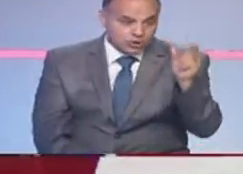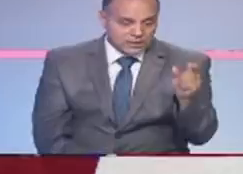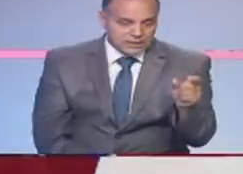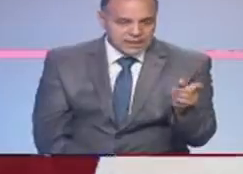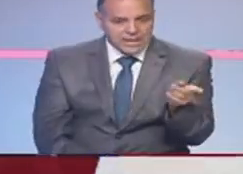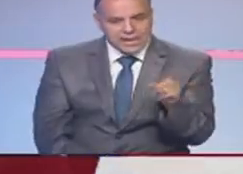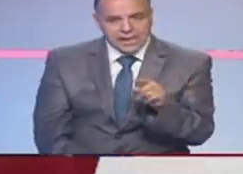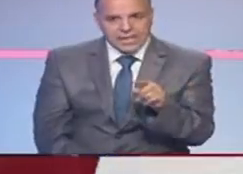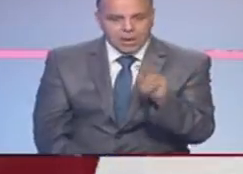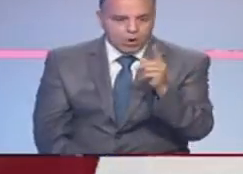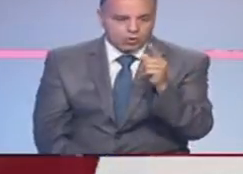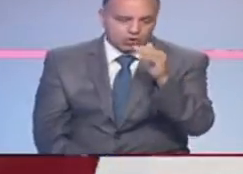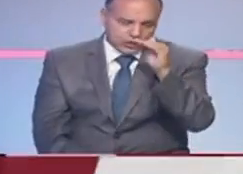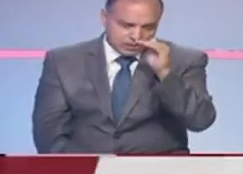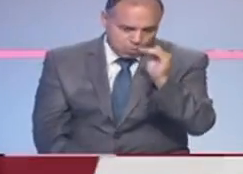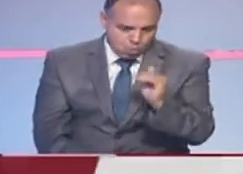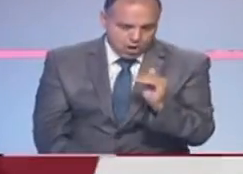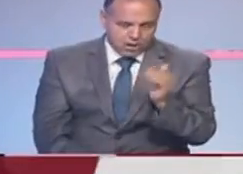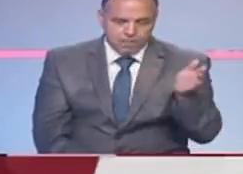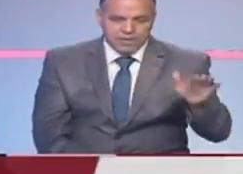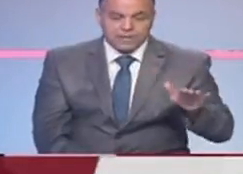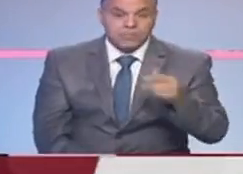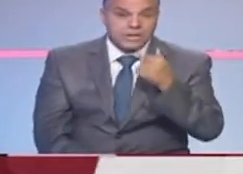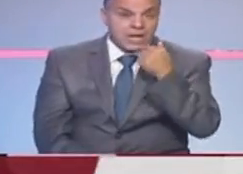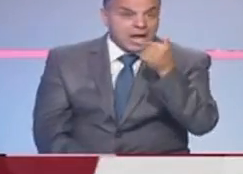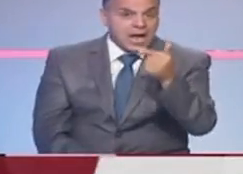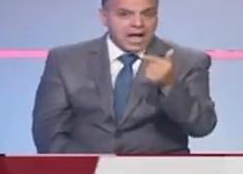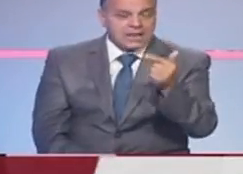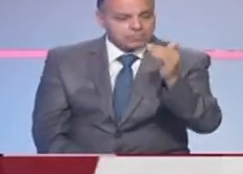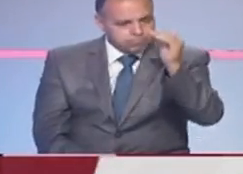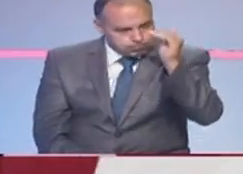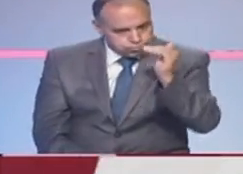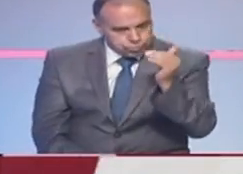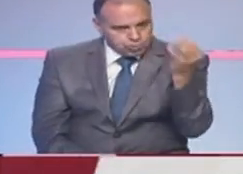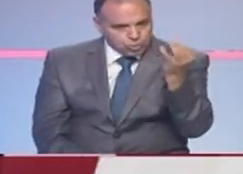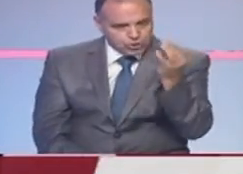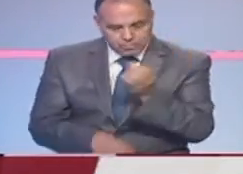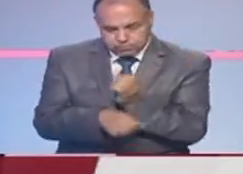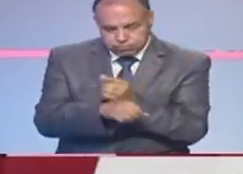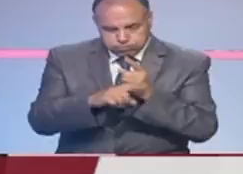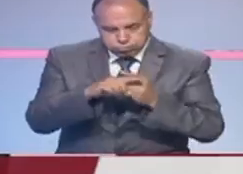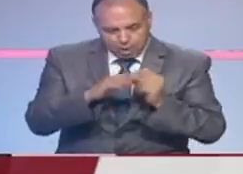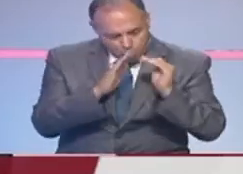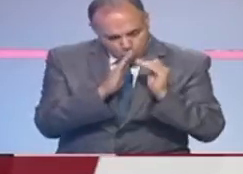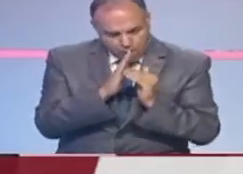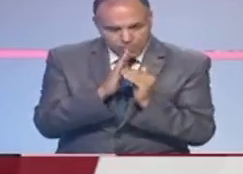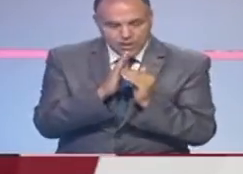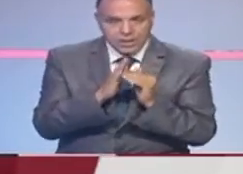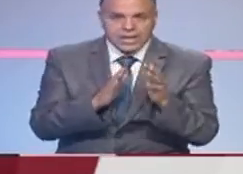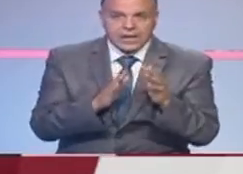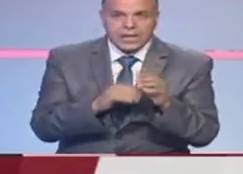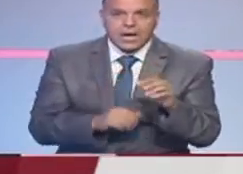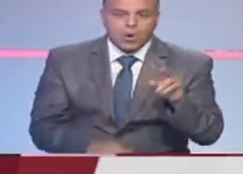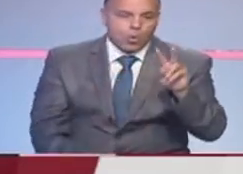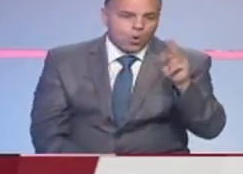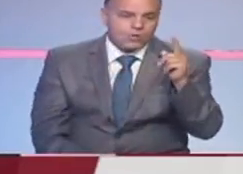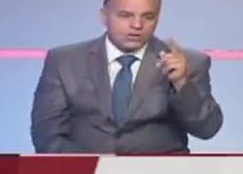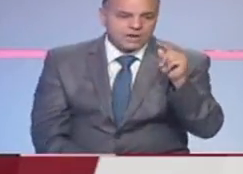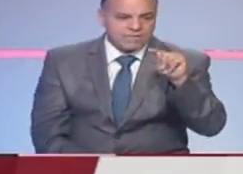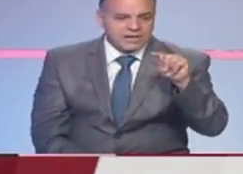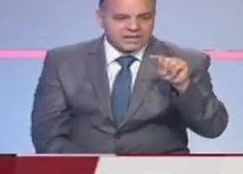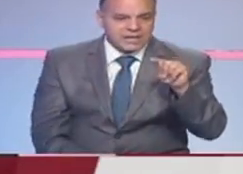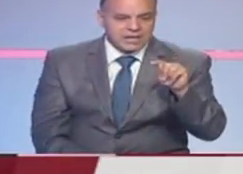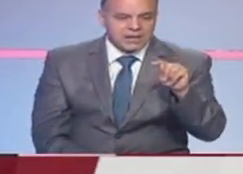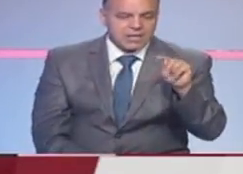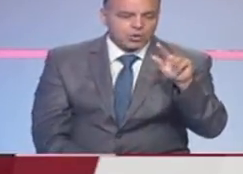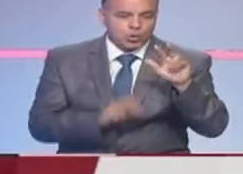الى احدى وعشرين حاله وفاه وبذلك تقلصت نسبه التحليل الايجابيه الى حدود واحد وعشرين فاصل ثمانيه